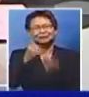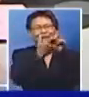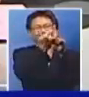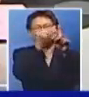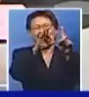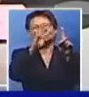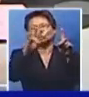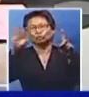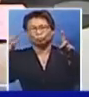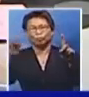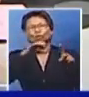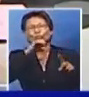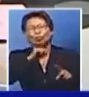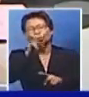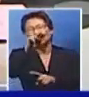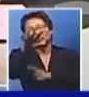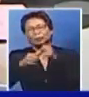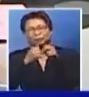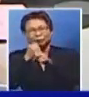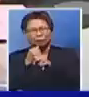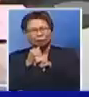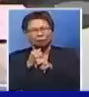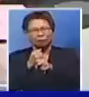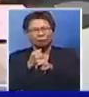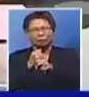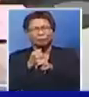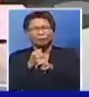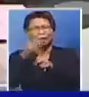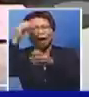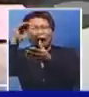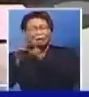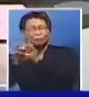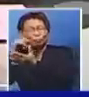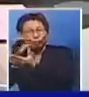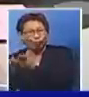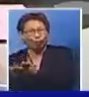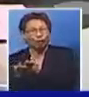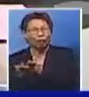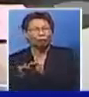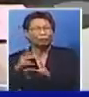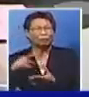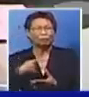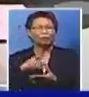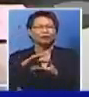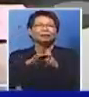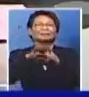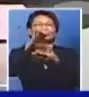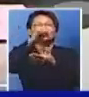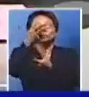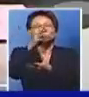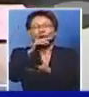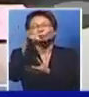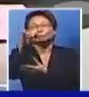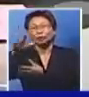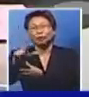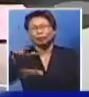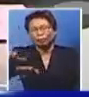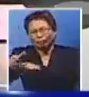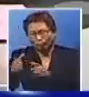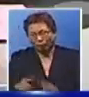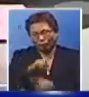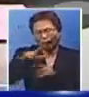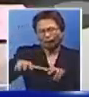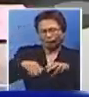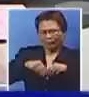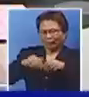1979, ketika berusia 25 tahun, bermulanya episod bagi pasangan suami isteri Idris Yusof dan Syamsiah Naim sebagai peneroka